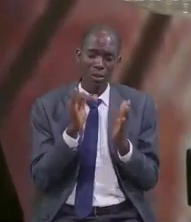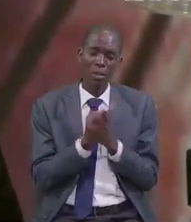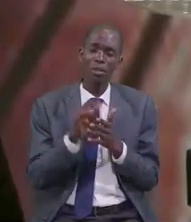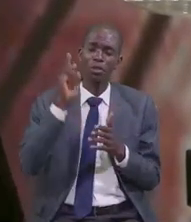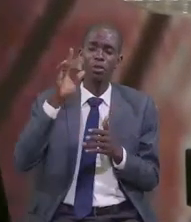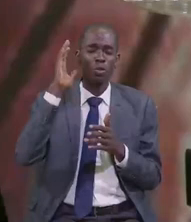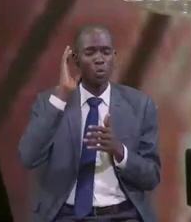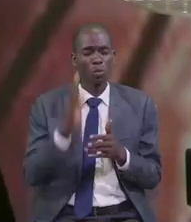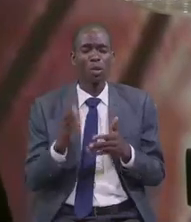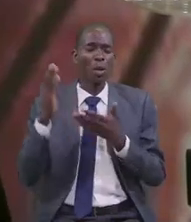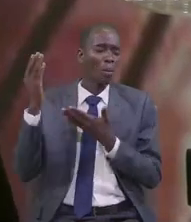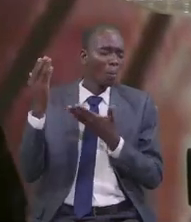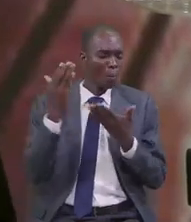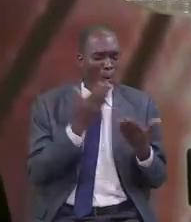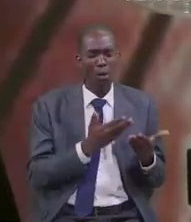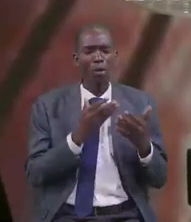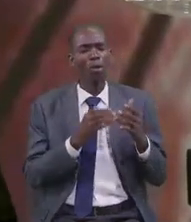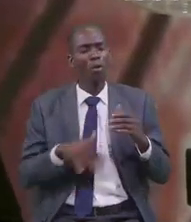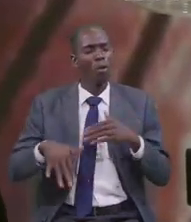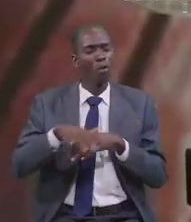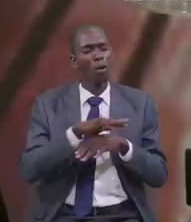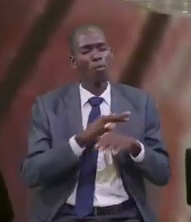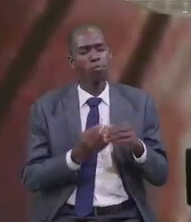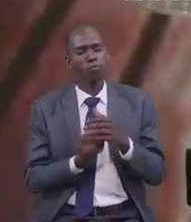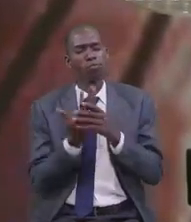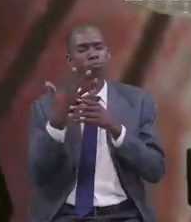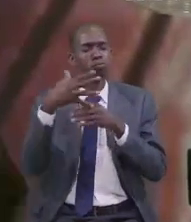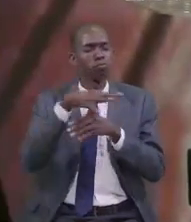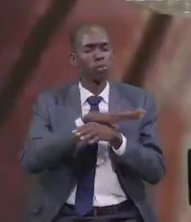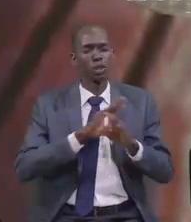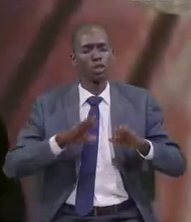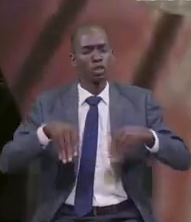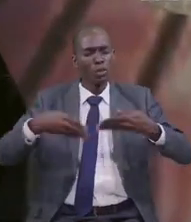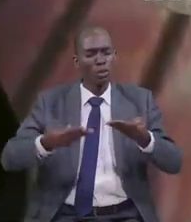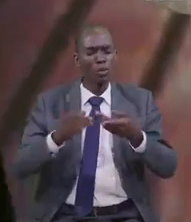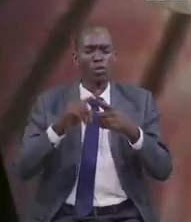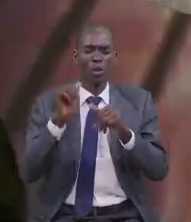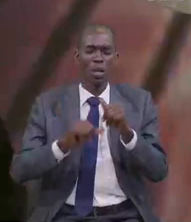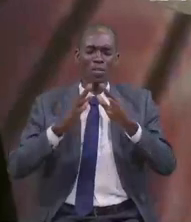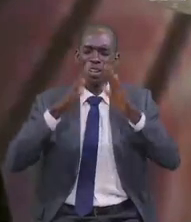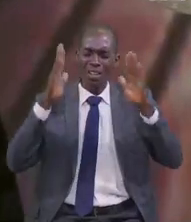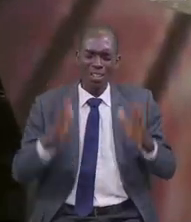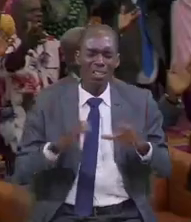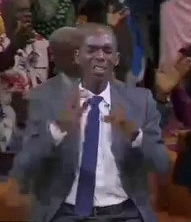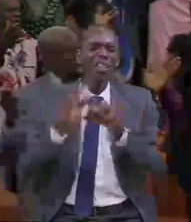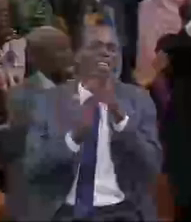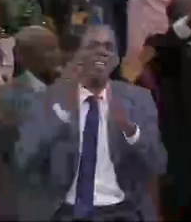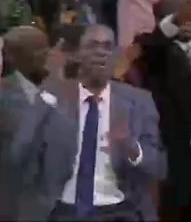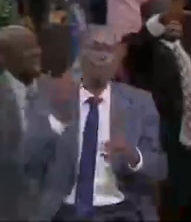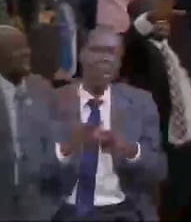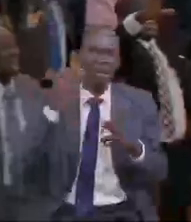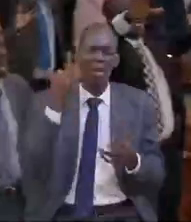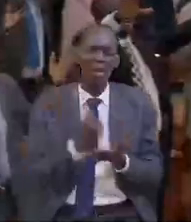que tu apportes des provisions abondantes dans chaque maison, dans chaque famille au nom